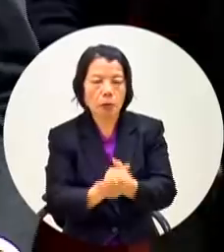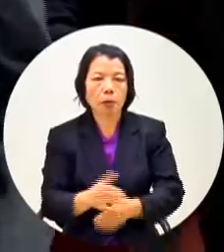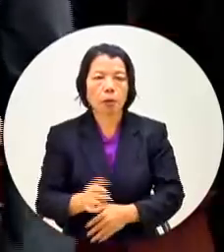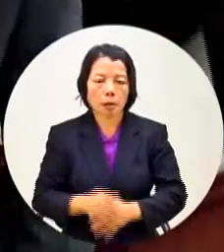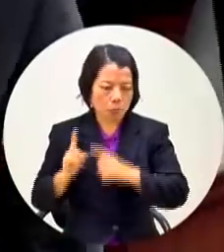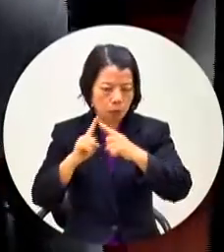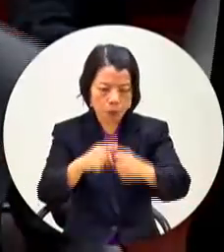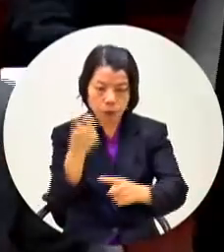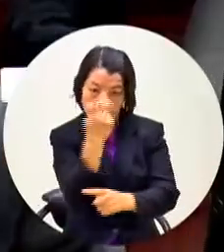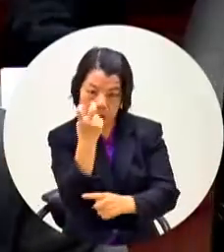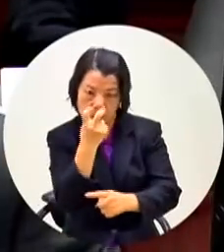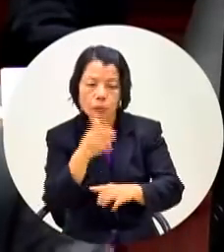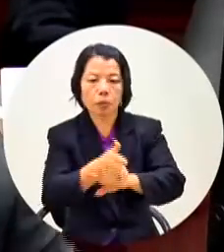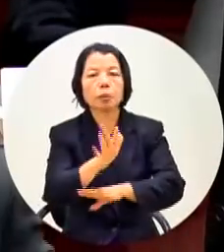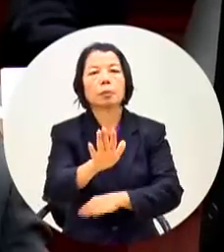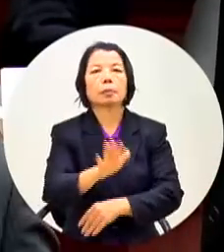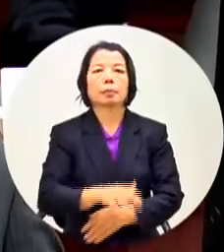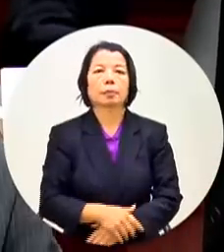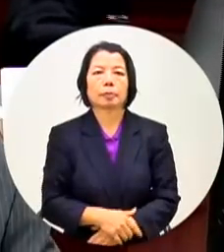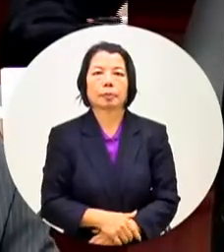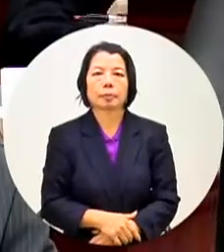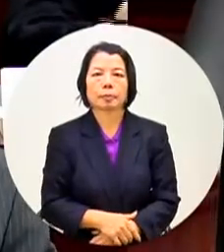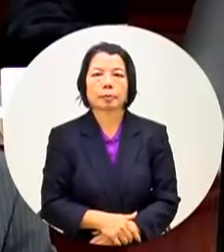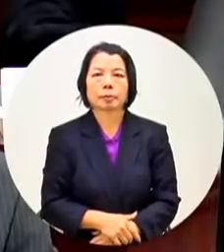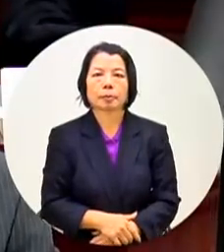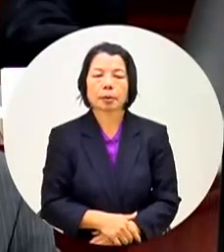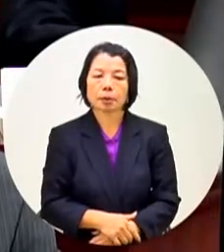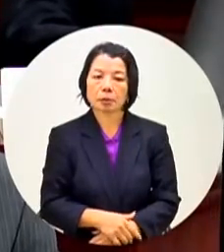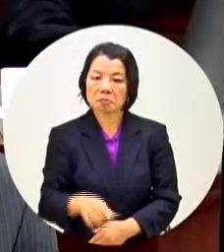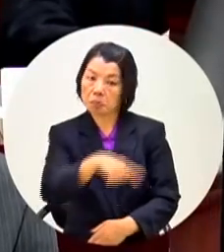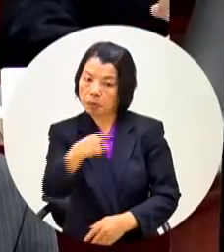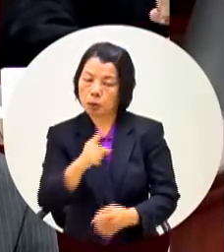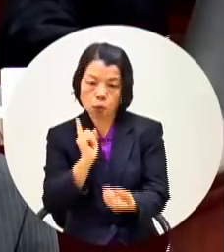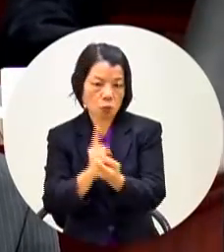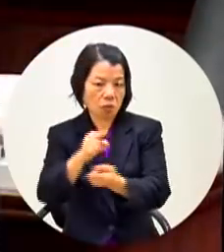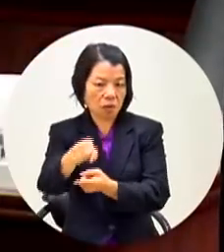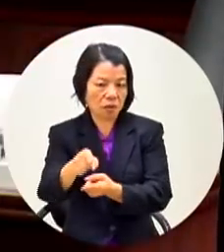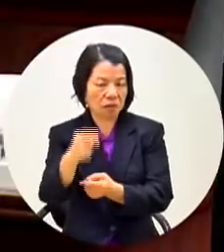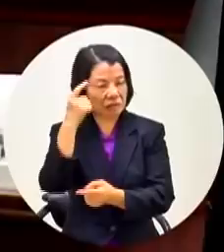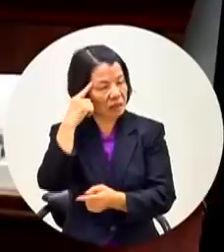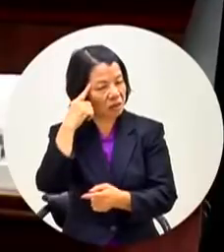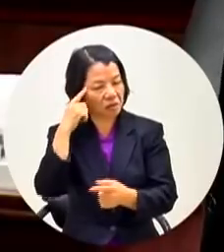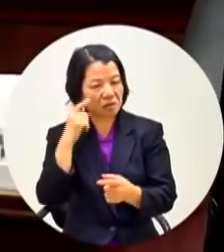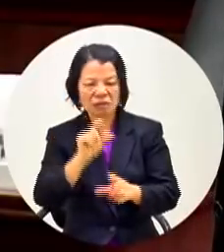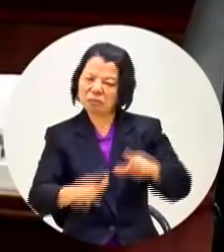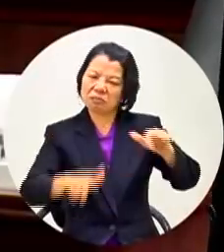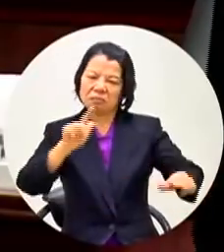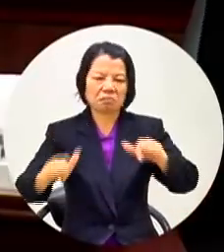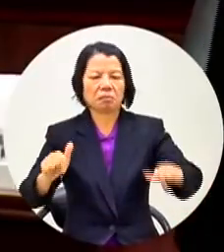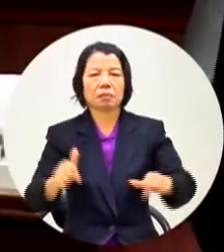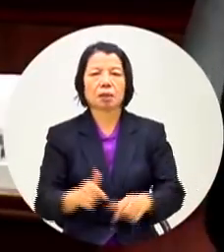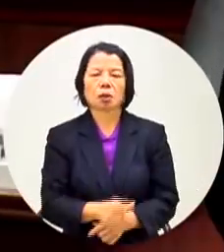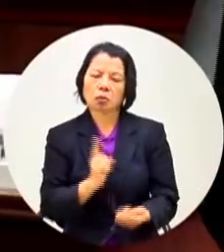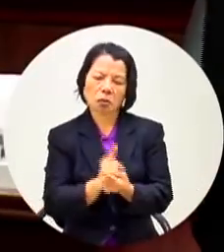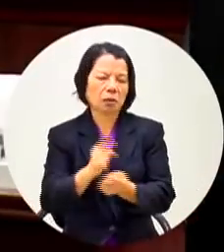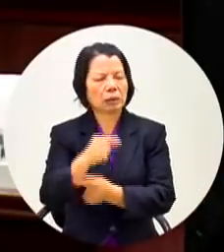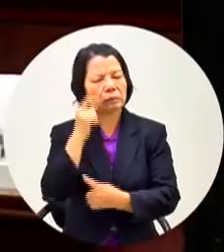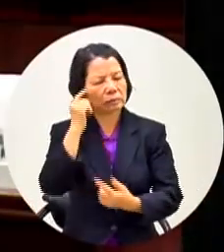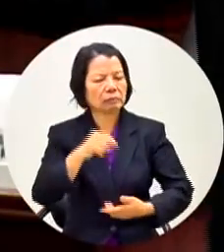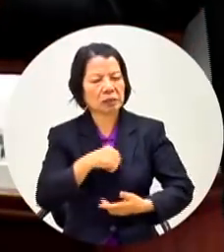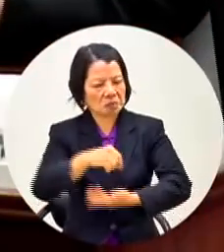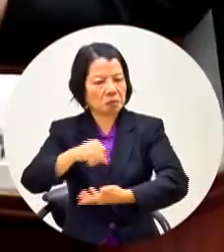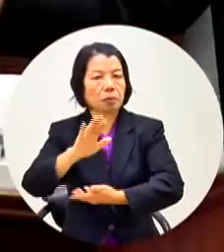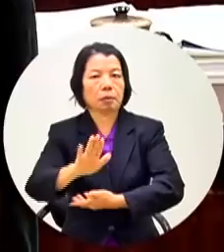坐。我想大家对这条路线有一些不同的意见跟声音啦。局长，我建议你，既然你说这个已经是